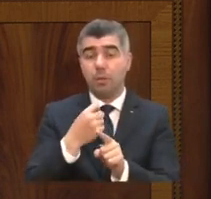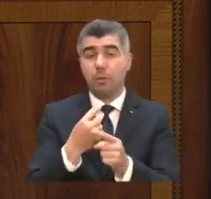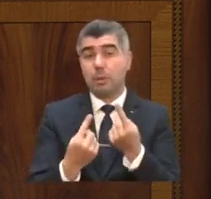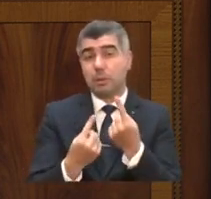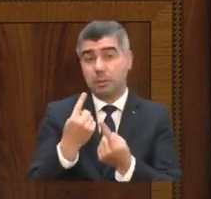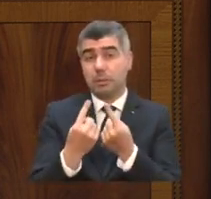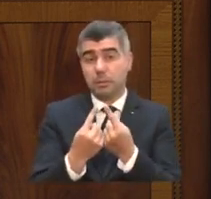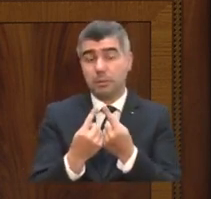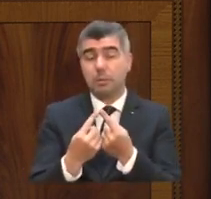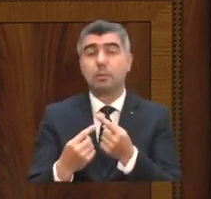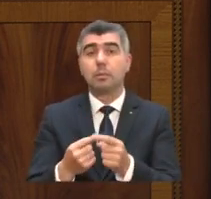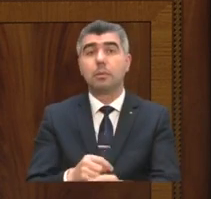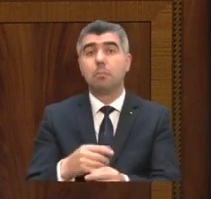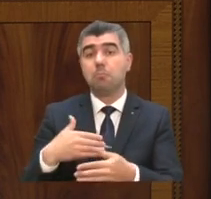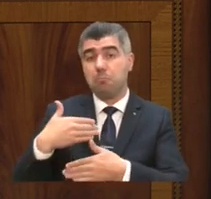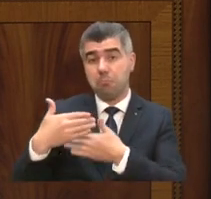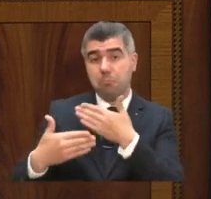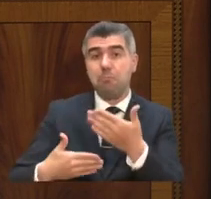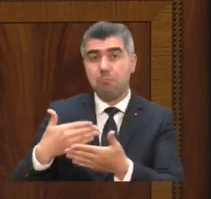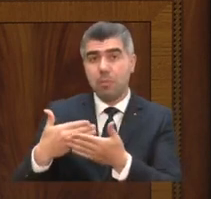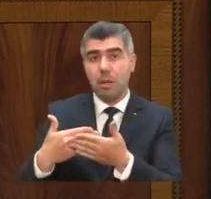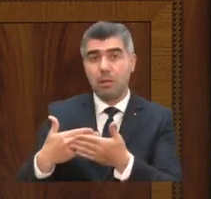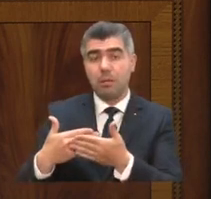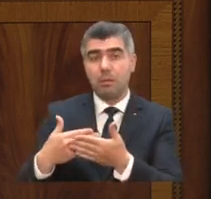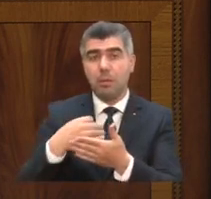انكم من بعد ما خرجتوا